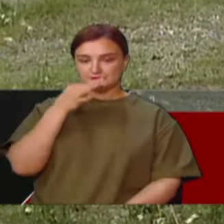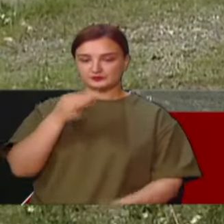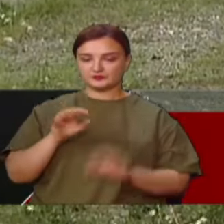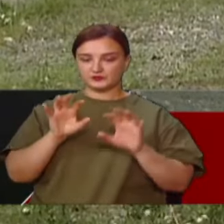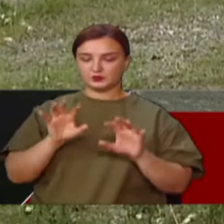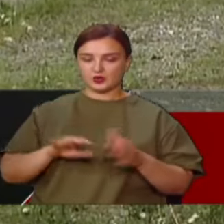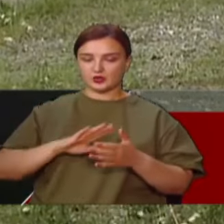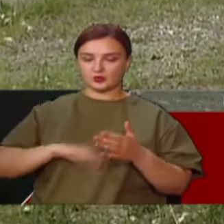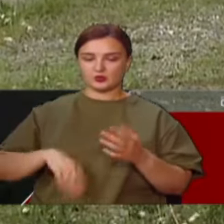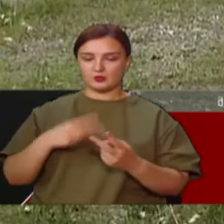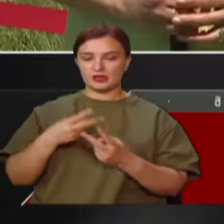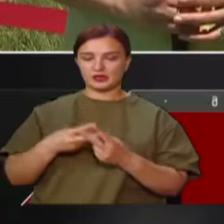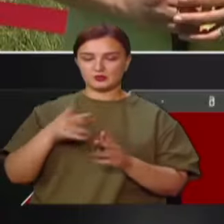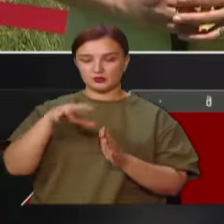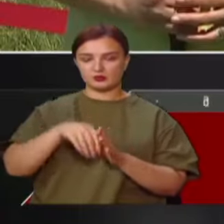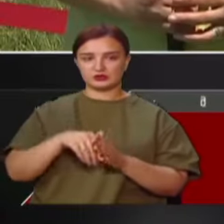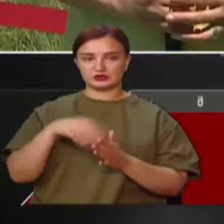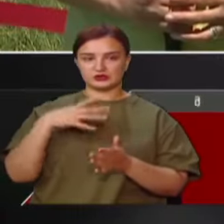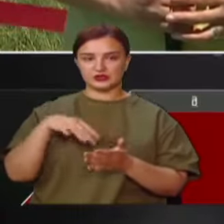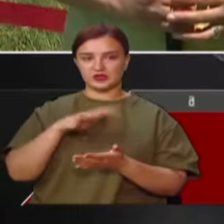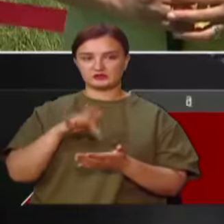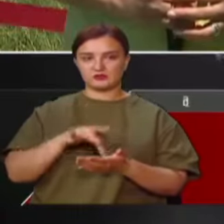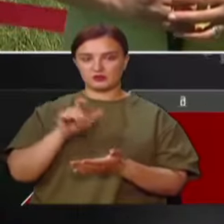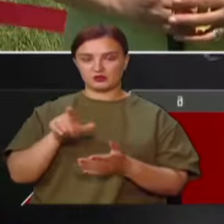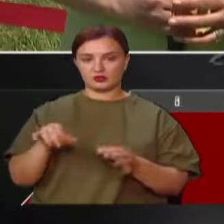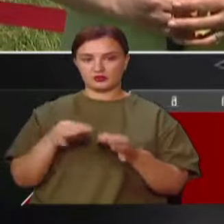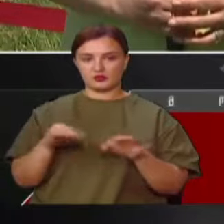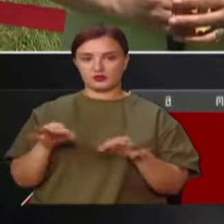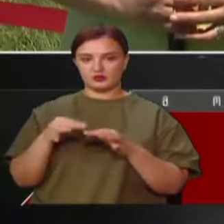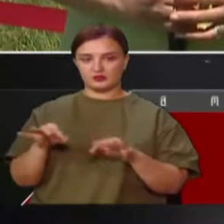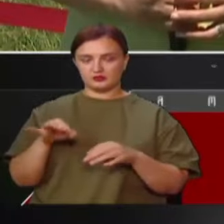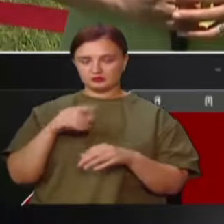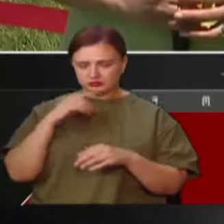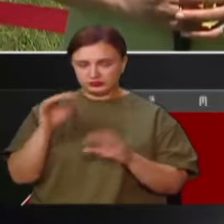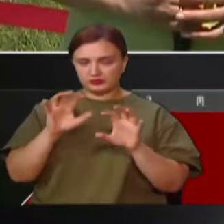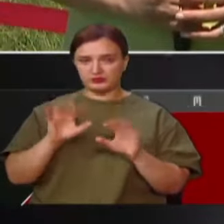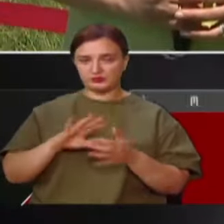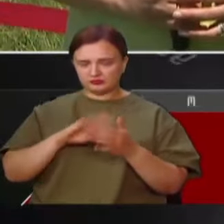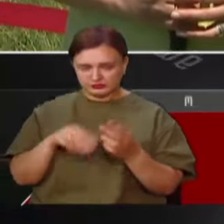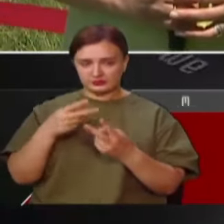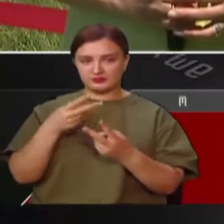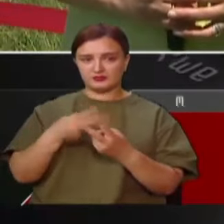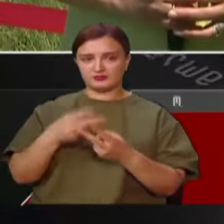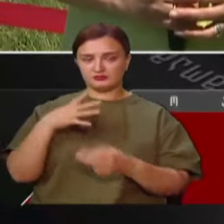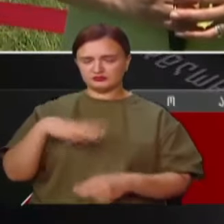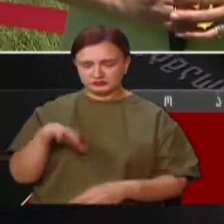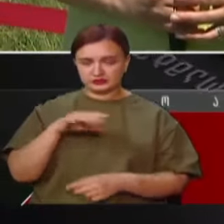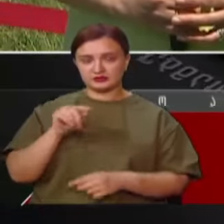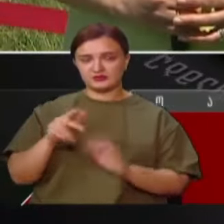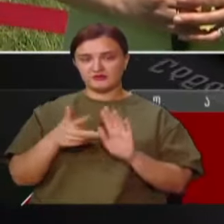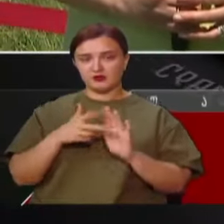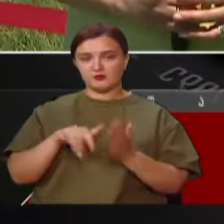უკანონო პატიმრობაში მყოფი საქართველოს მოქალაქეების გათავისუფლება. დე-ფაქტო რეჟიმის უკანონო პატიმრობაში საქართველოს